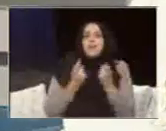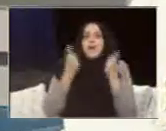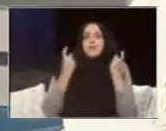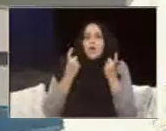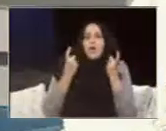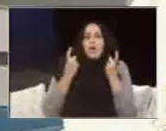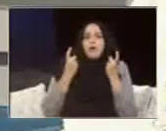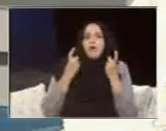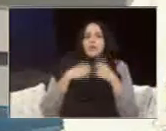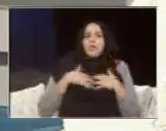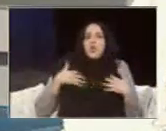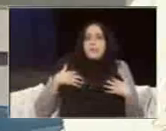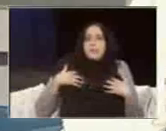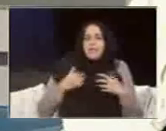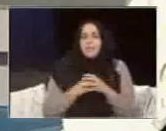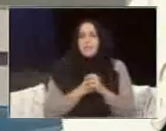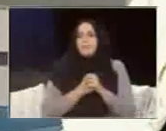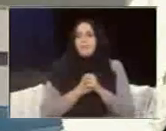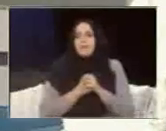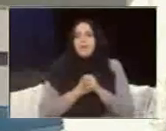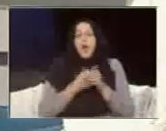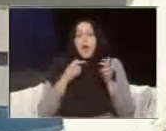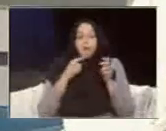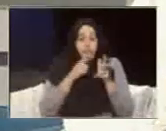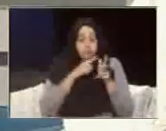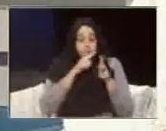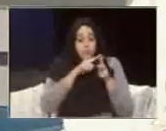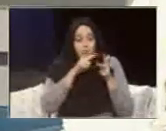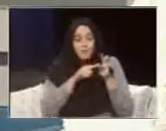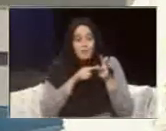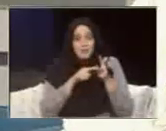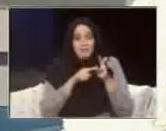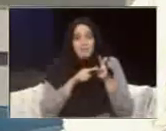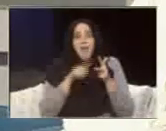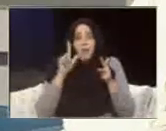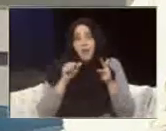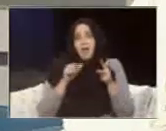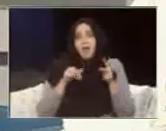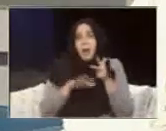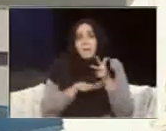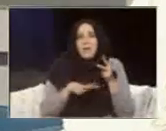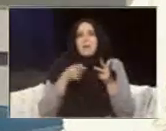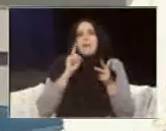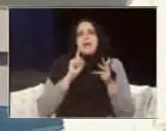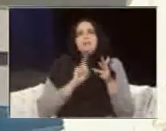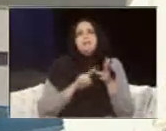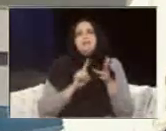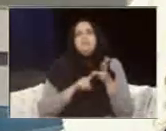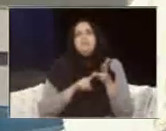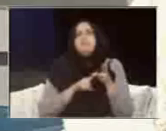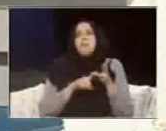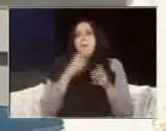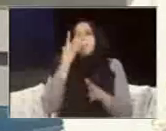الإنسان يملك هذا الأساس المتين من التربية الجسمية، ولكنه